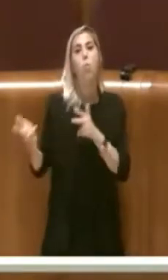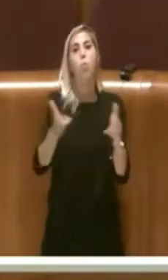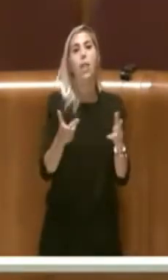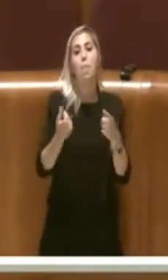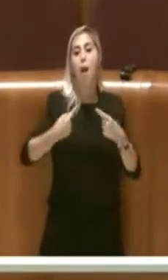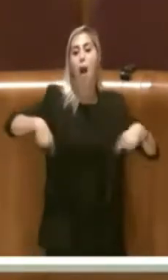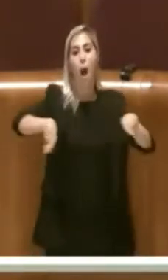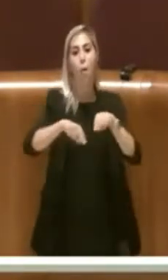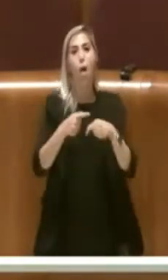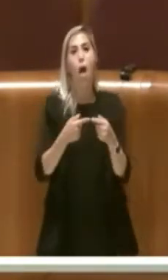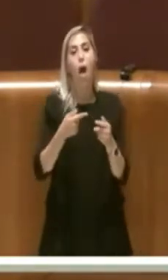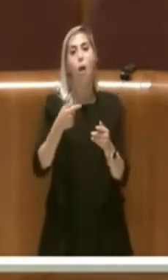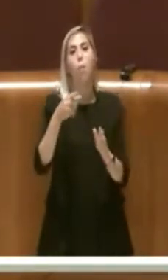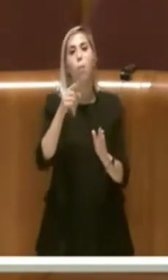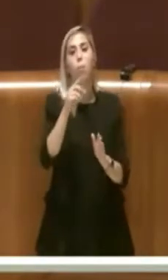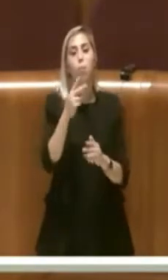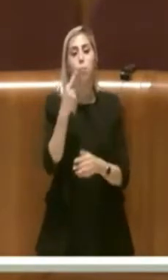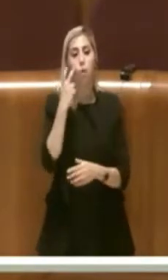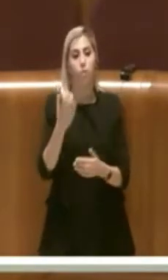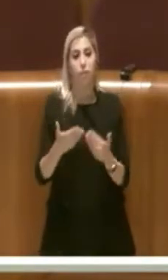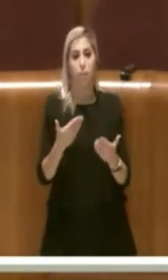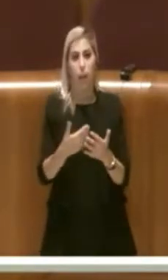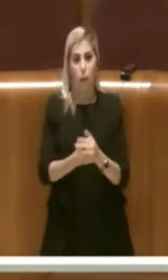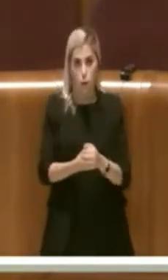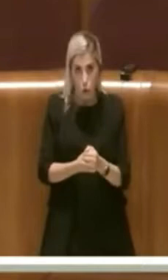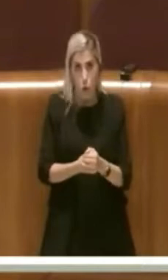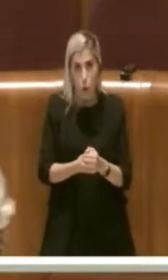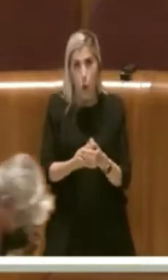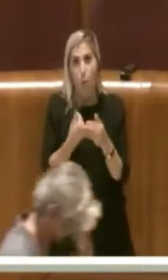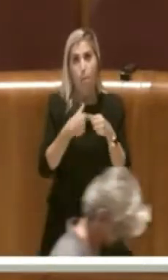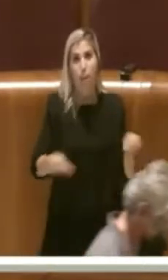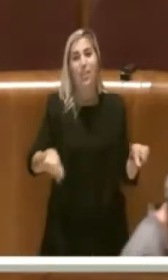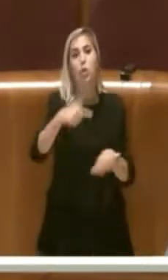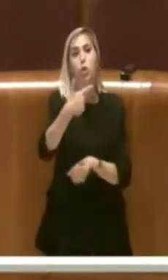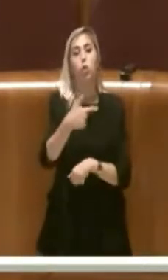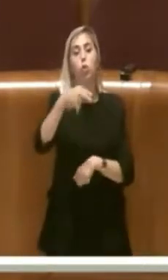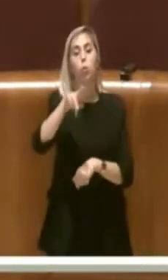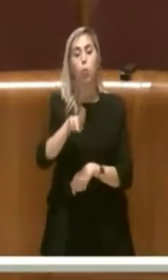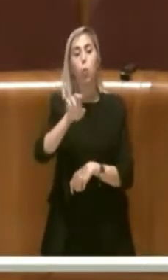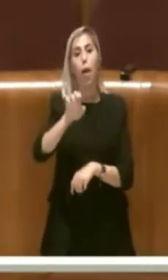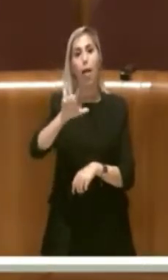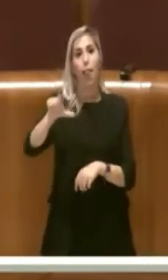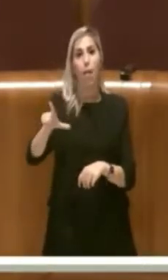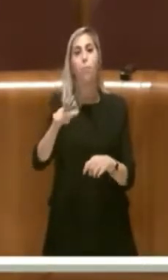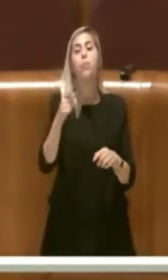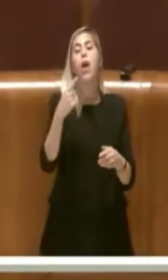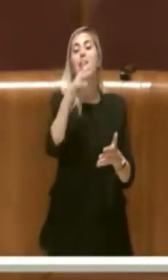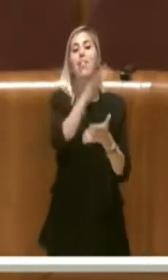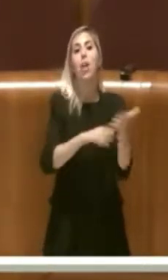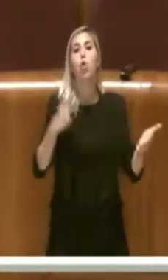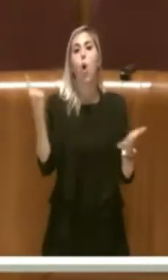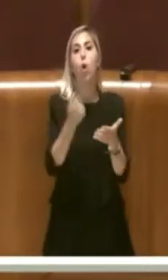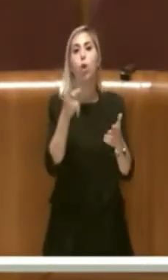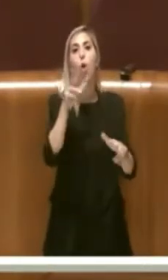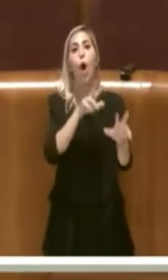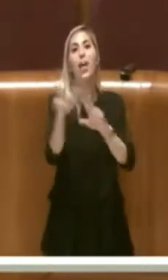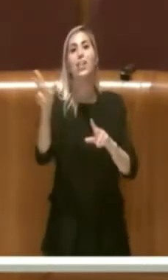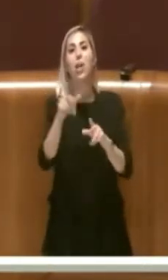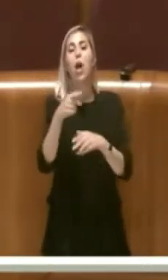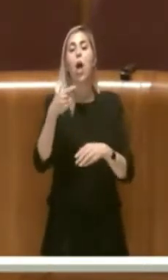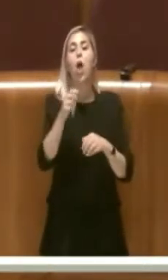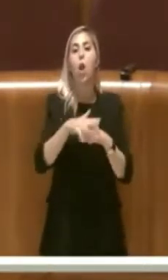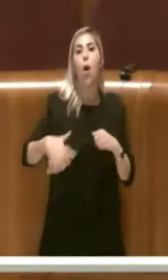in aula questo provvedimento. In base al TUEL, testo unico degli enti locali, il Consiglio Comunale di